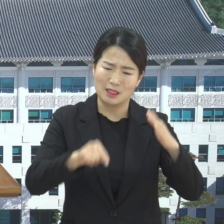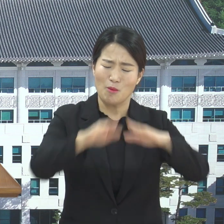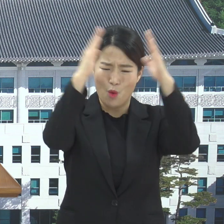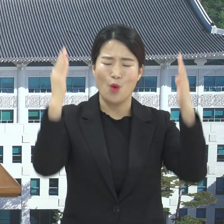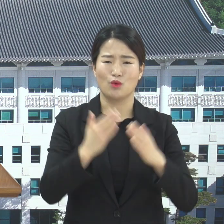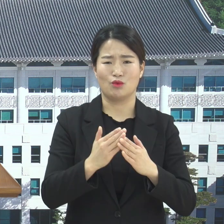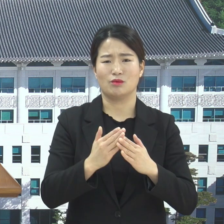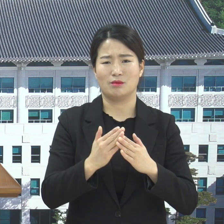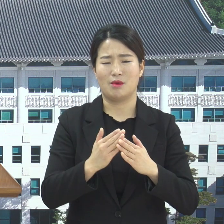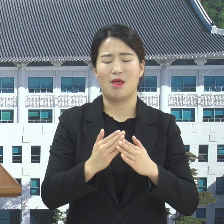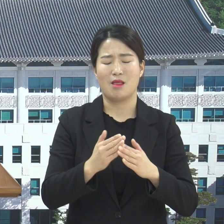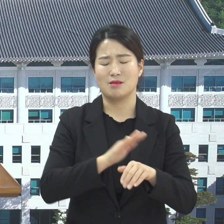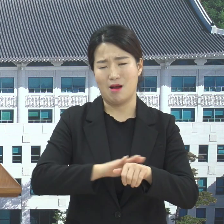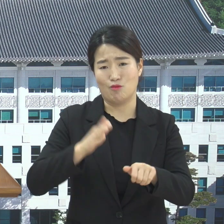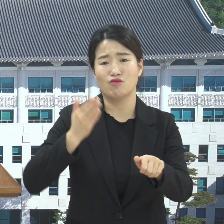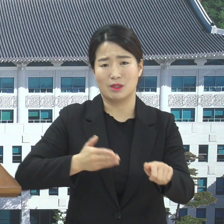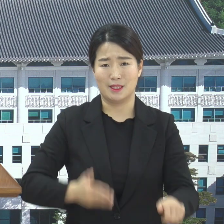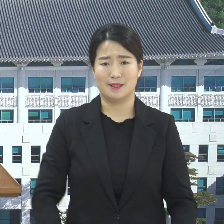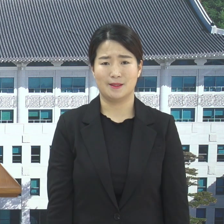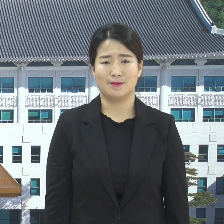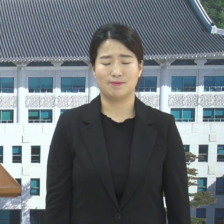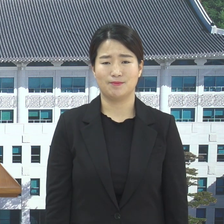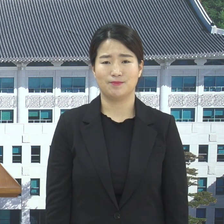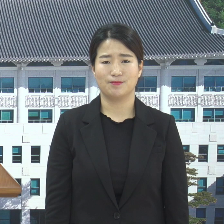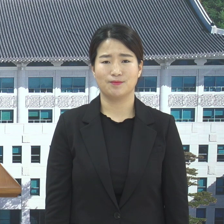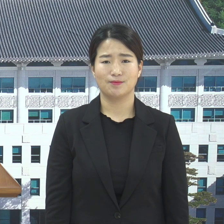주시기 바랍니다.